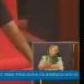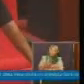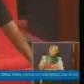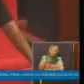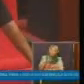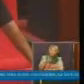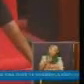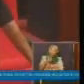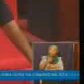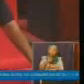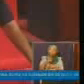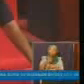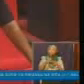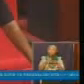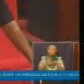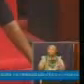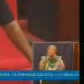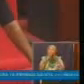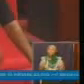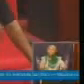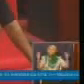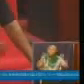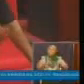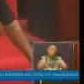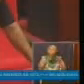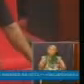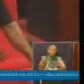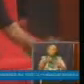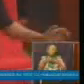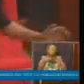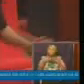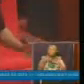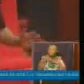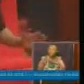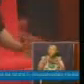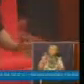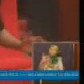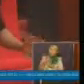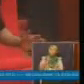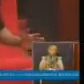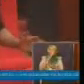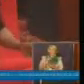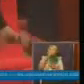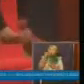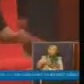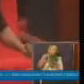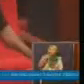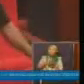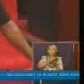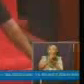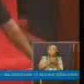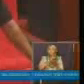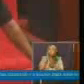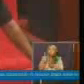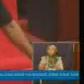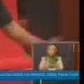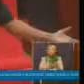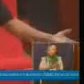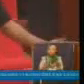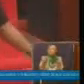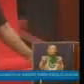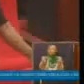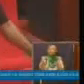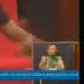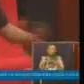wanabakwa. Lakini leo hii inafanyika njama, watu wanakusanyika kabisa kupanga tufanyeje ili tuweze kutoka.